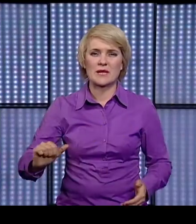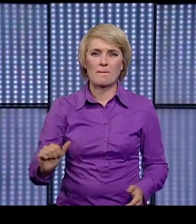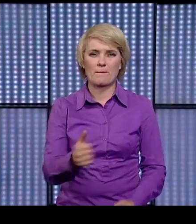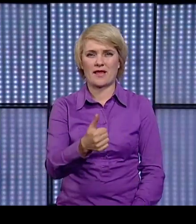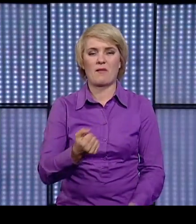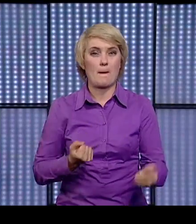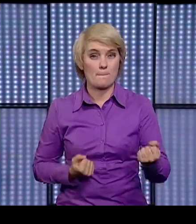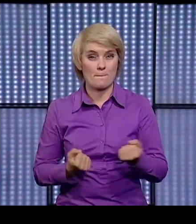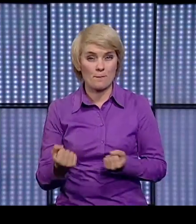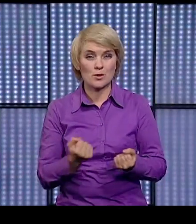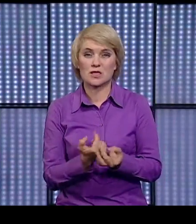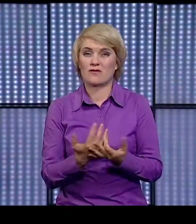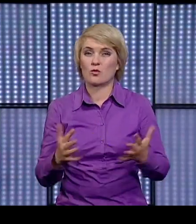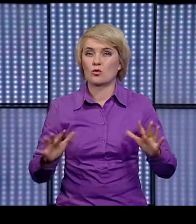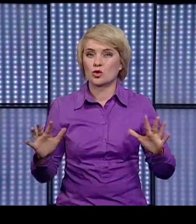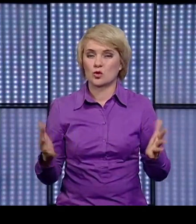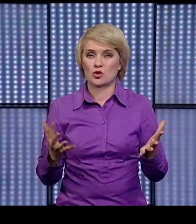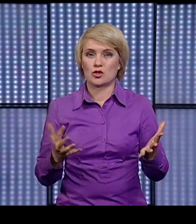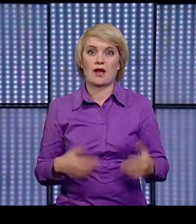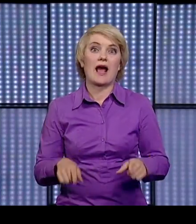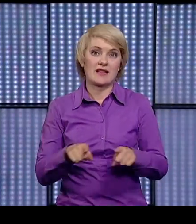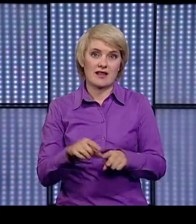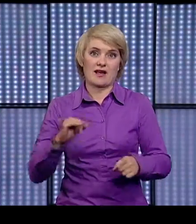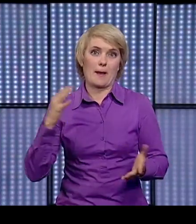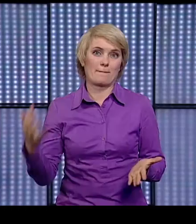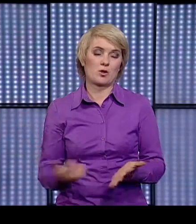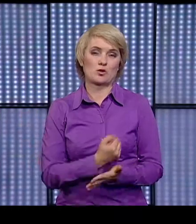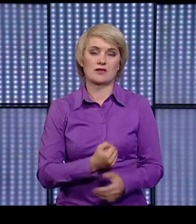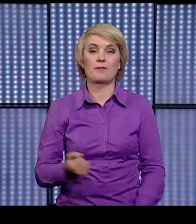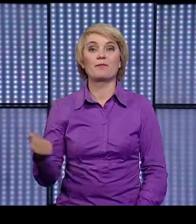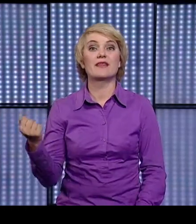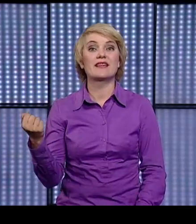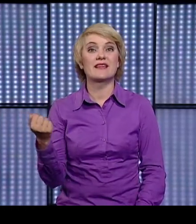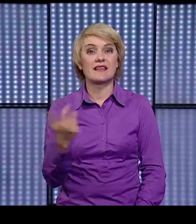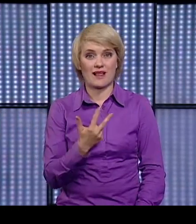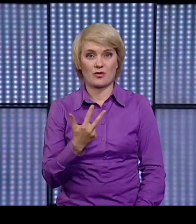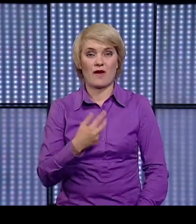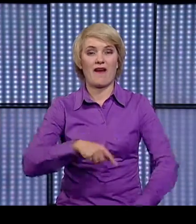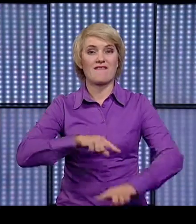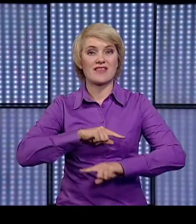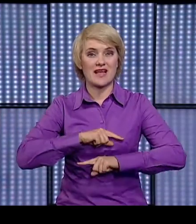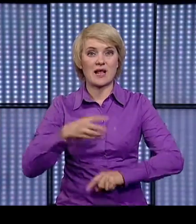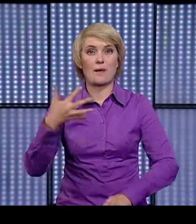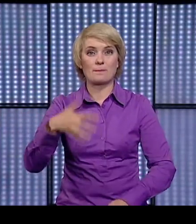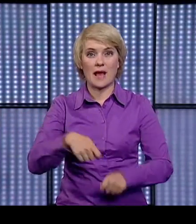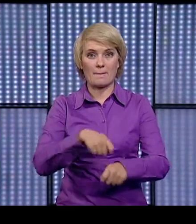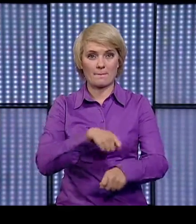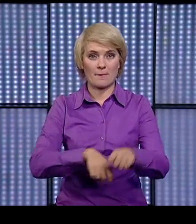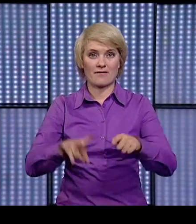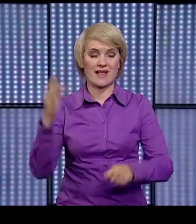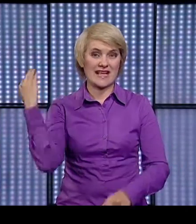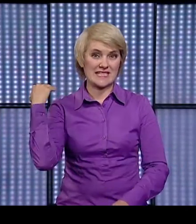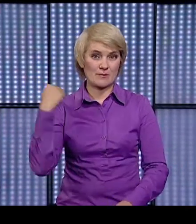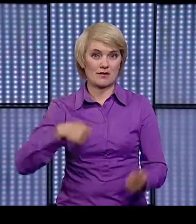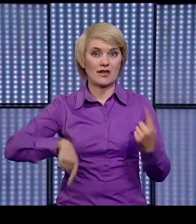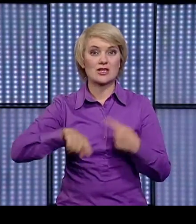Борешся. В будь-якому випадку, как бы, оно і так і виходить. Третьою у фіналі на 50 метрів на спині серед жінок стала